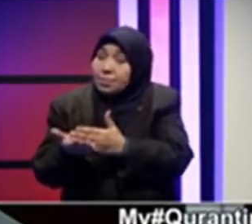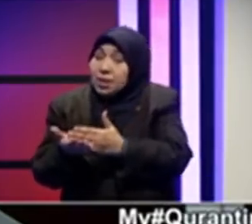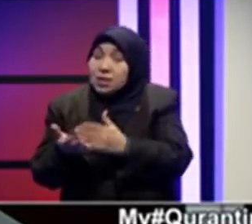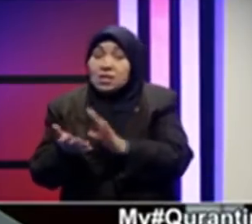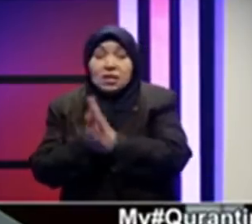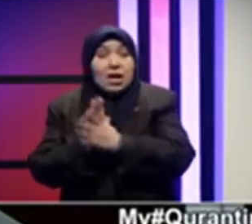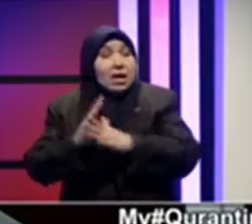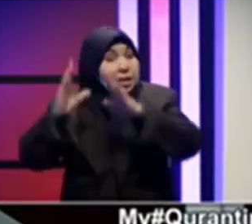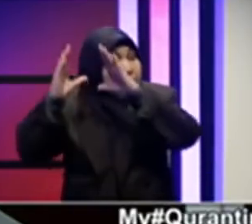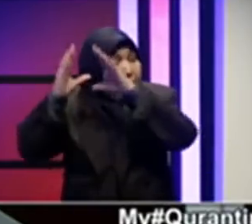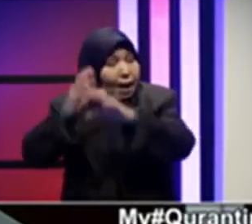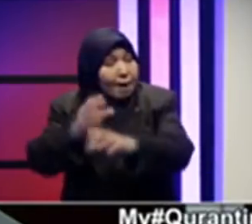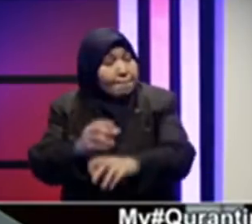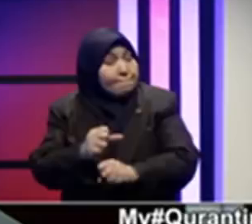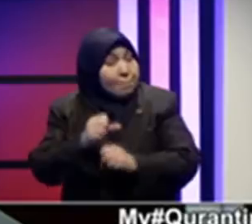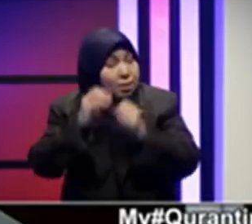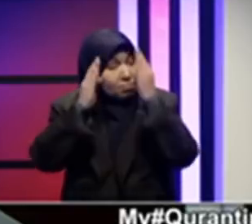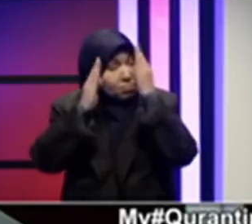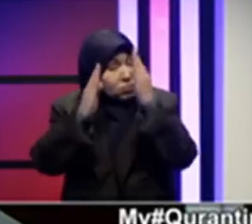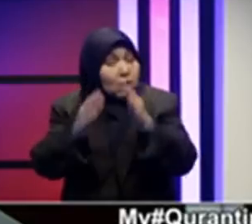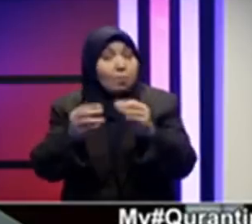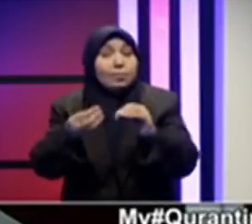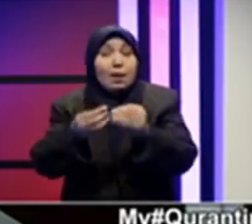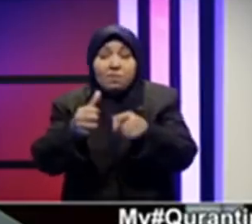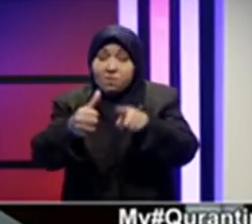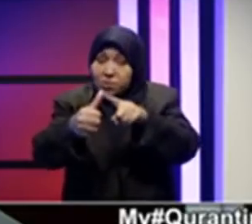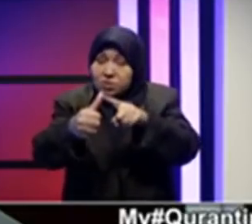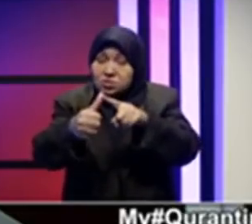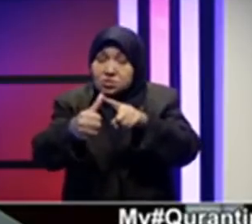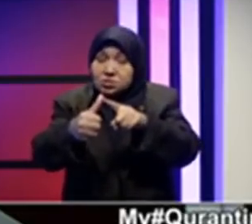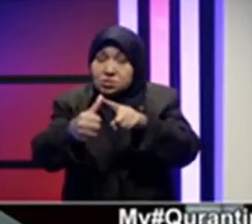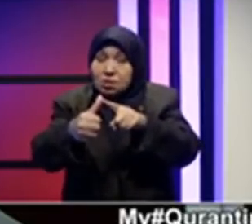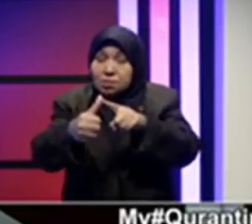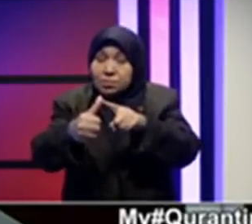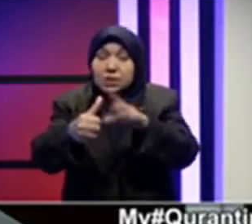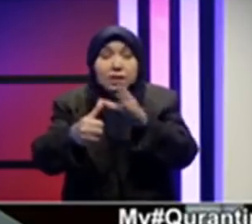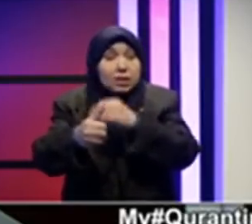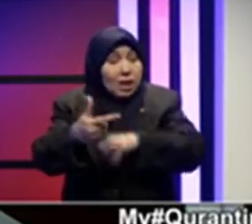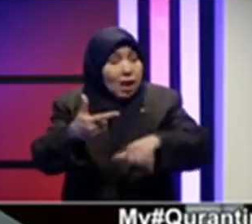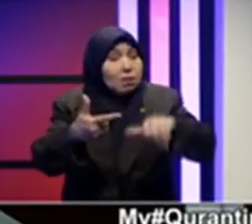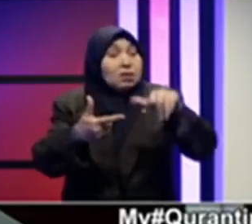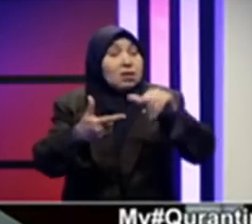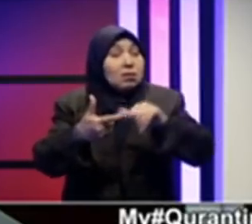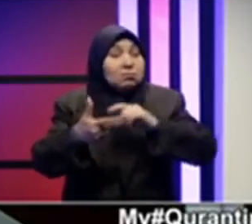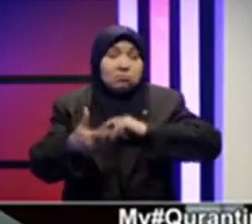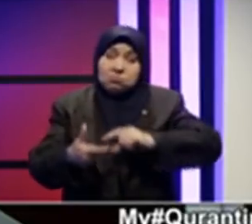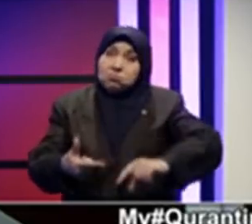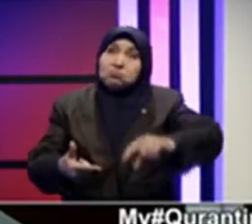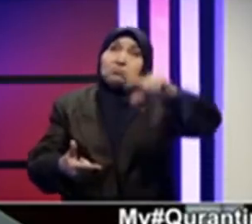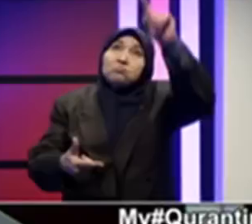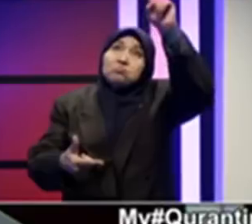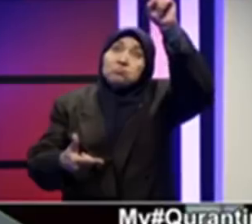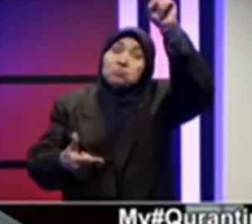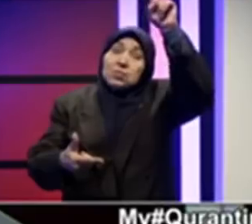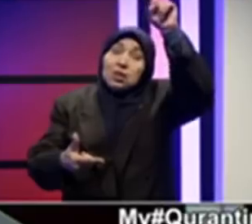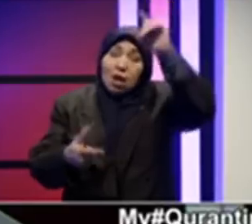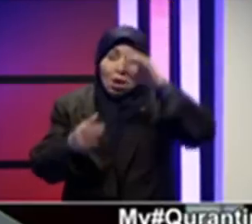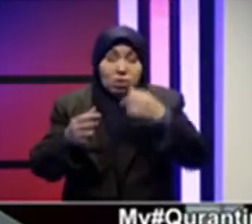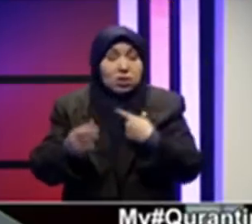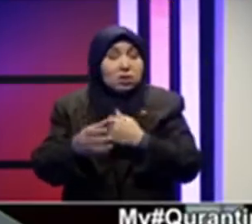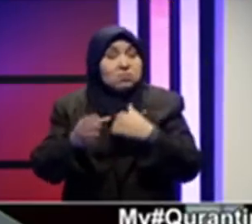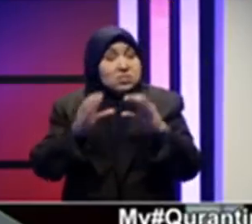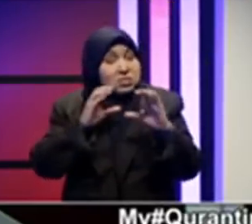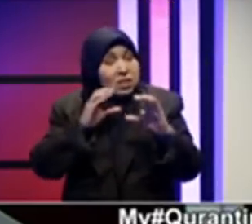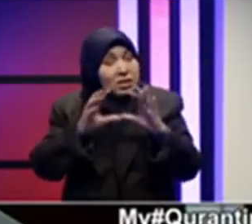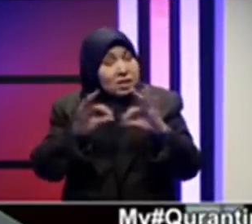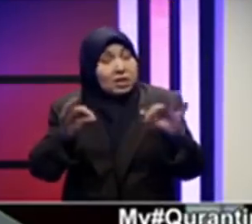mereka dapat ayatina. Nombor satu, wa kanu muslimin, dan mereka itu menyerah diri ya. Kalau kita bercakap tentang solat